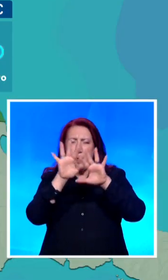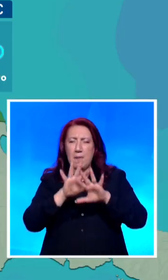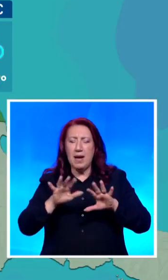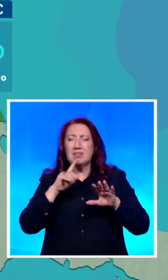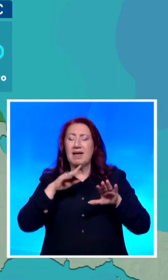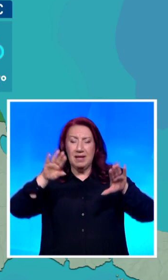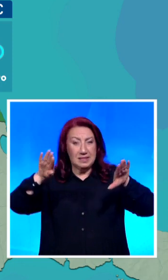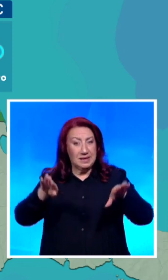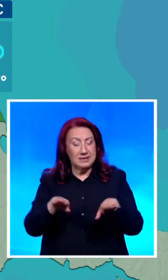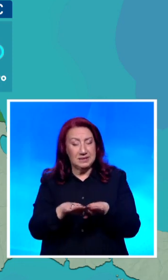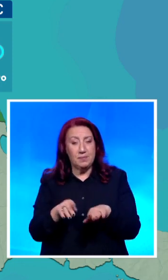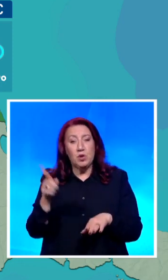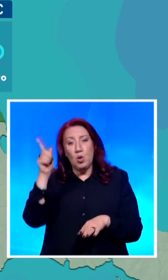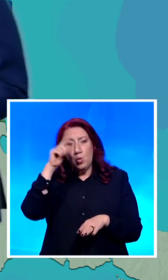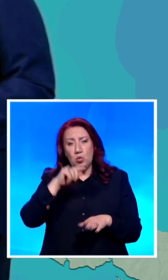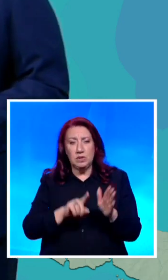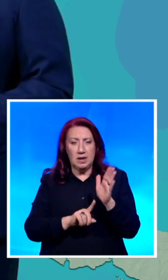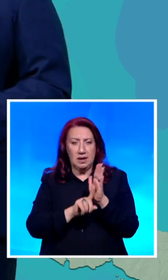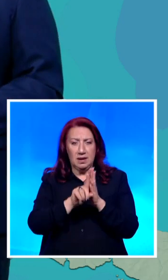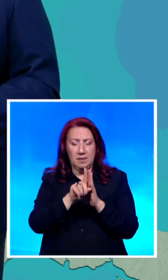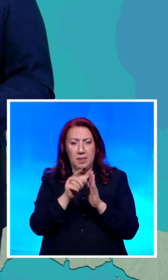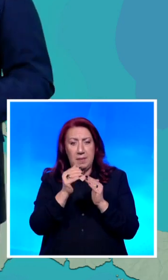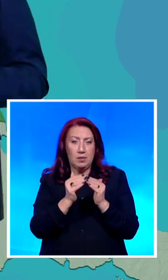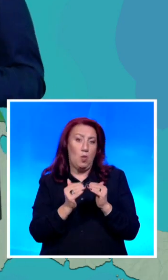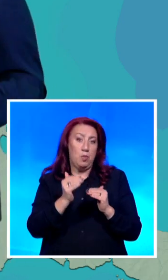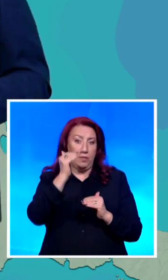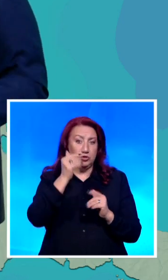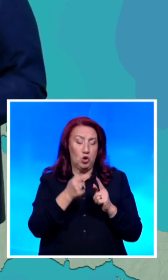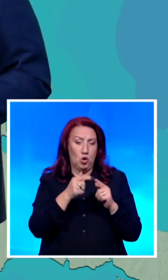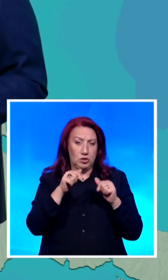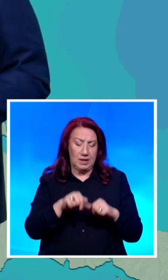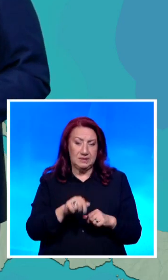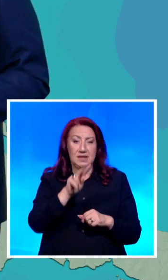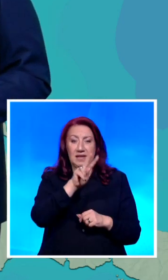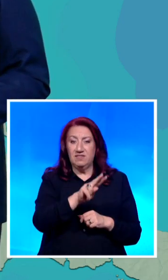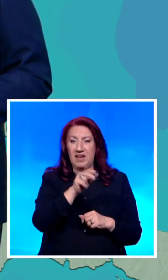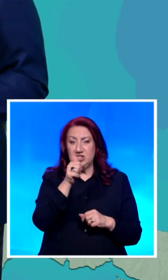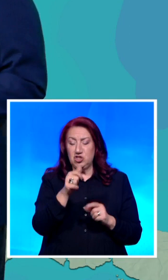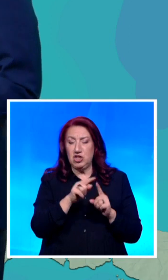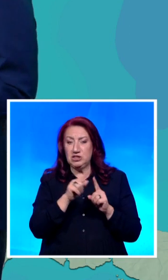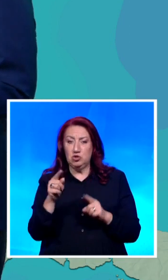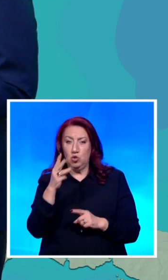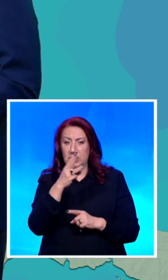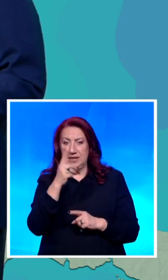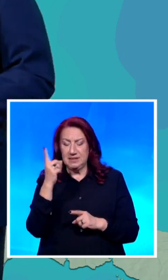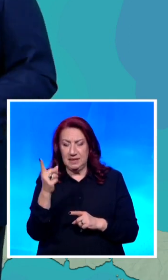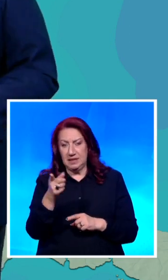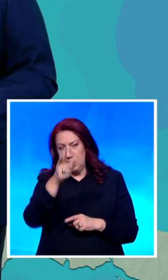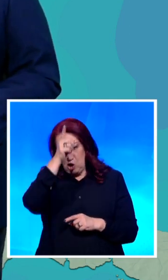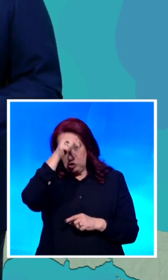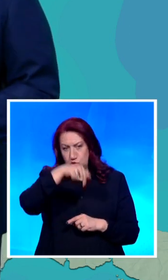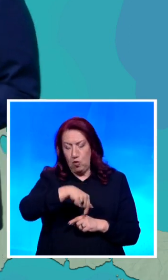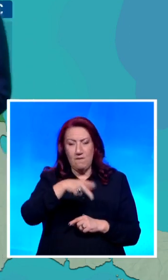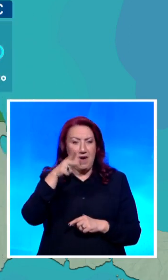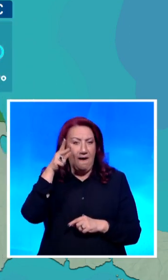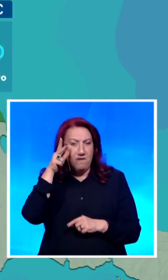низините. Утре максималните температури ще са малко по-високи от днес, между 26 и 31 градуса. В столицата и Варна